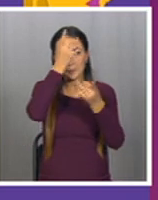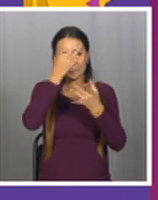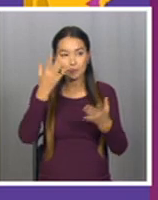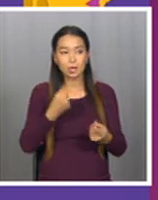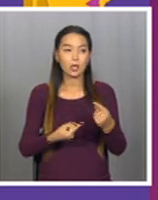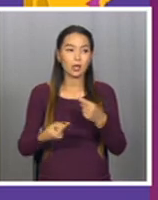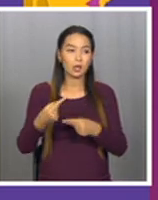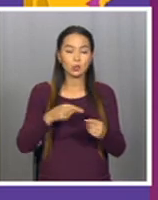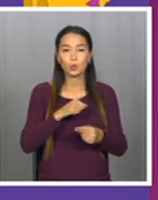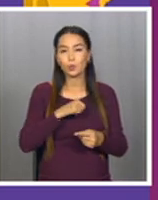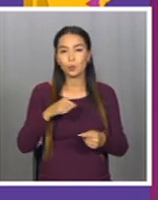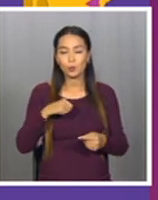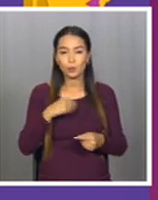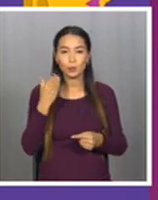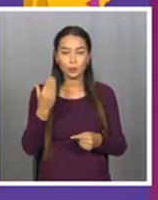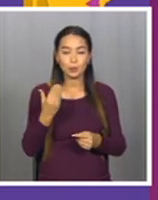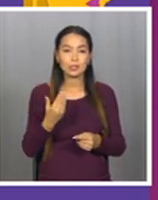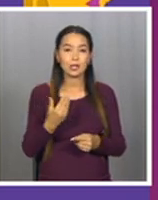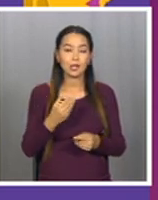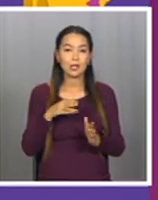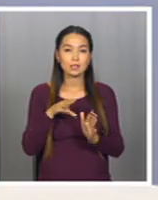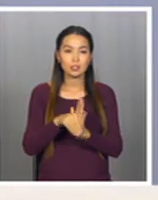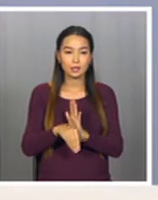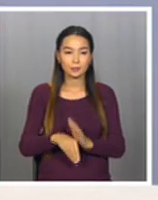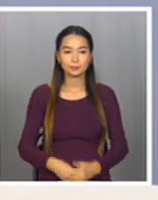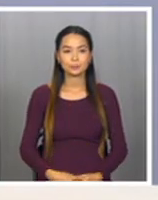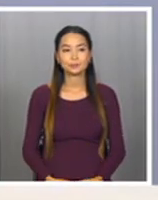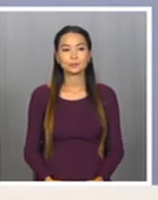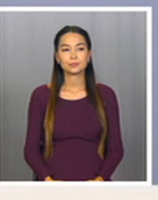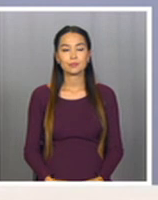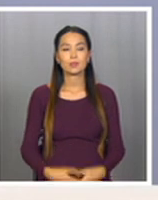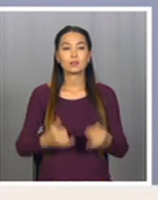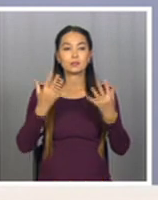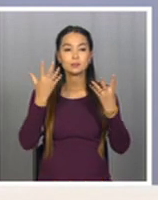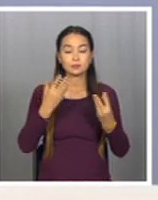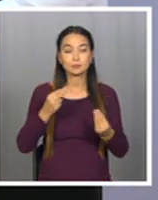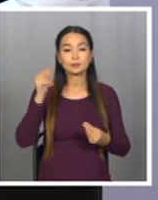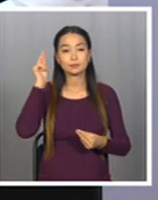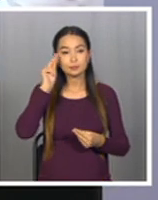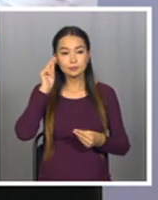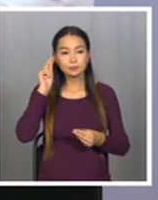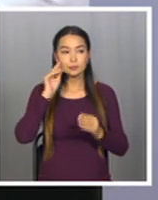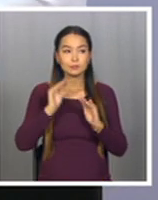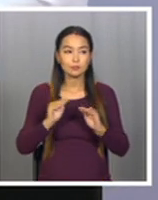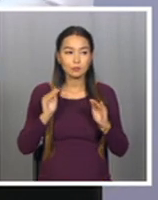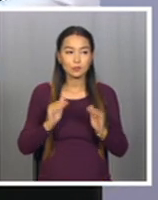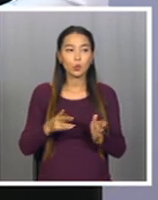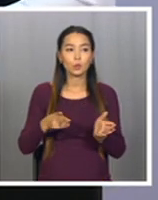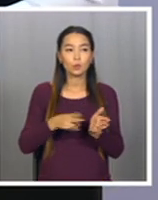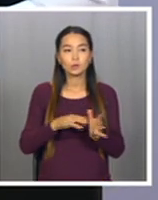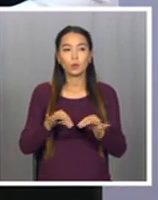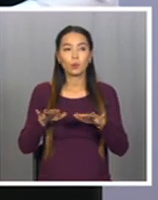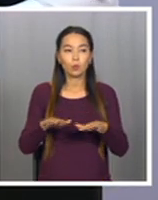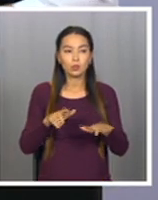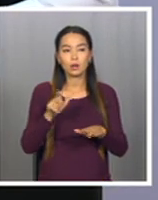пен өзара әсері. Бүгінгі сабақта оқушылар көшпелі және отырықшы халықтың